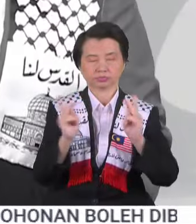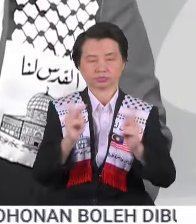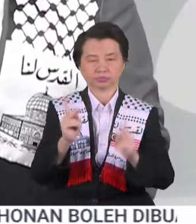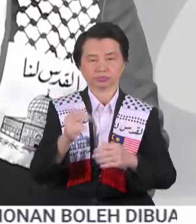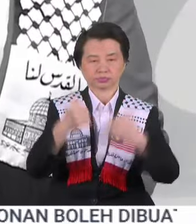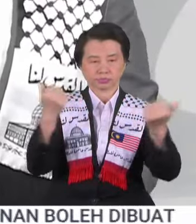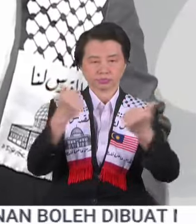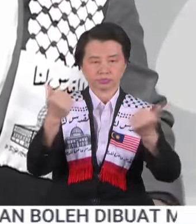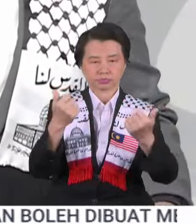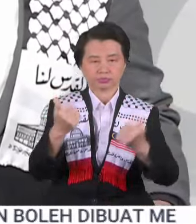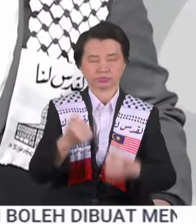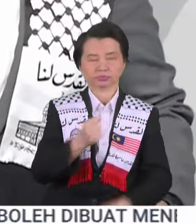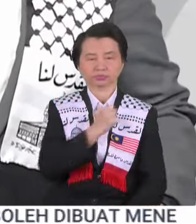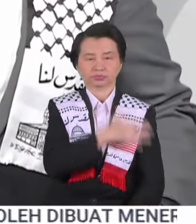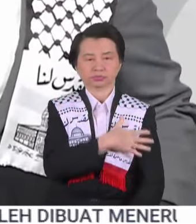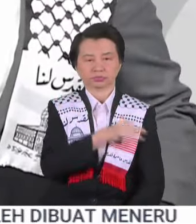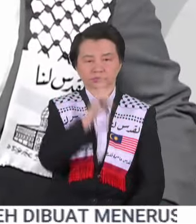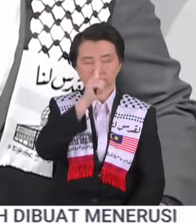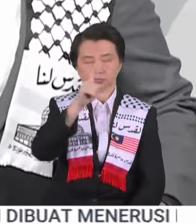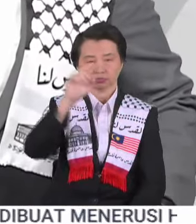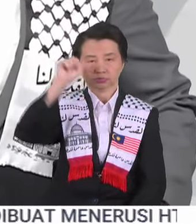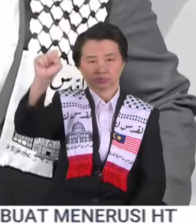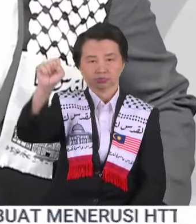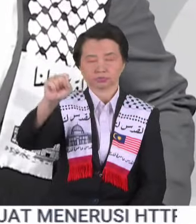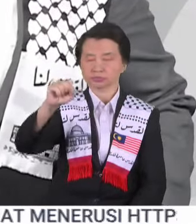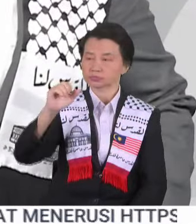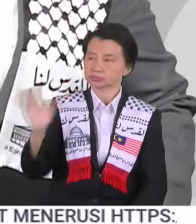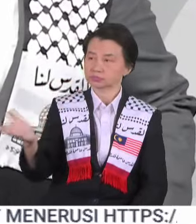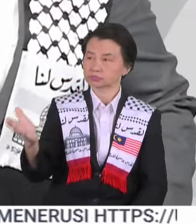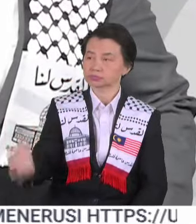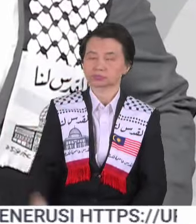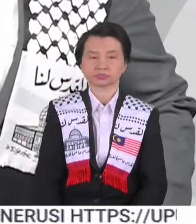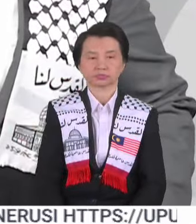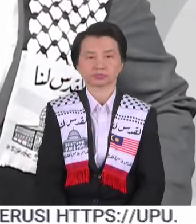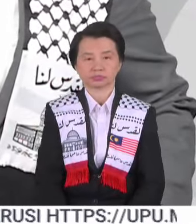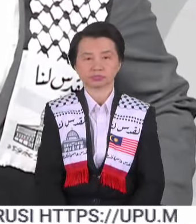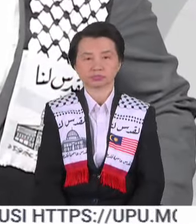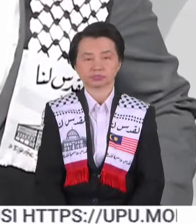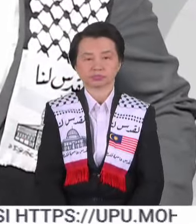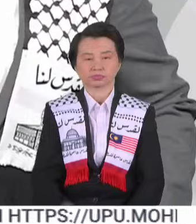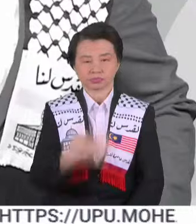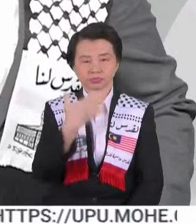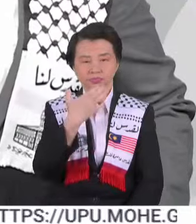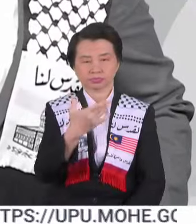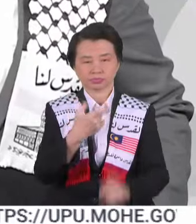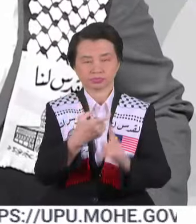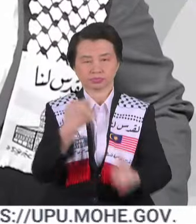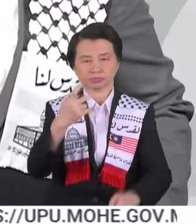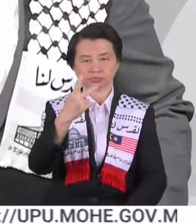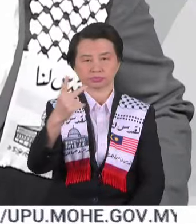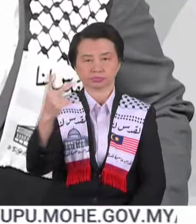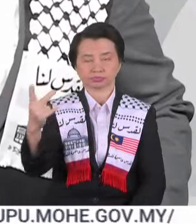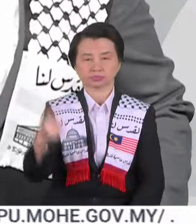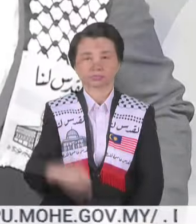segara. Palestin pasti merdeka. Oto. Terima kasih Redwin di Kota Kinabalu.